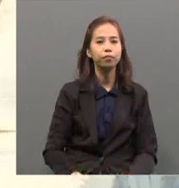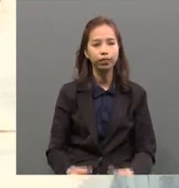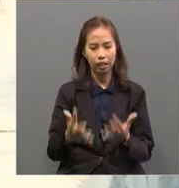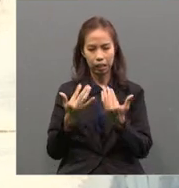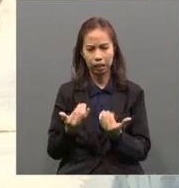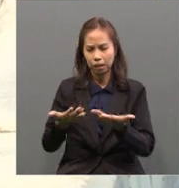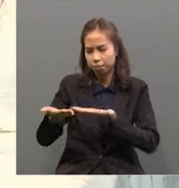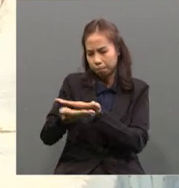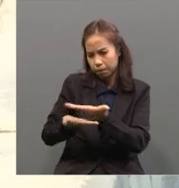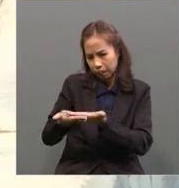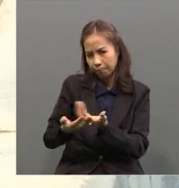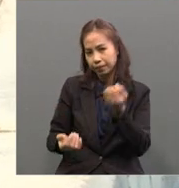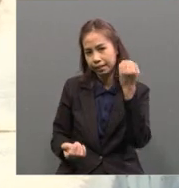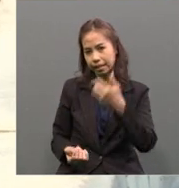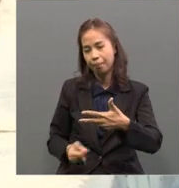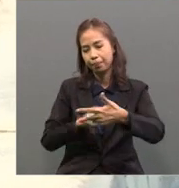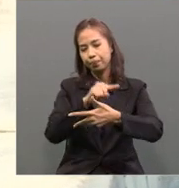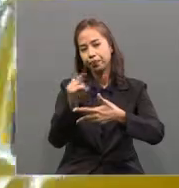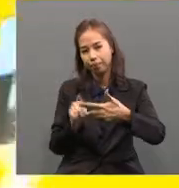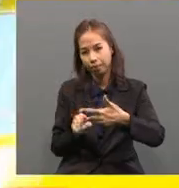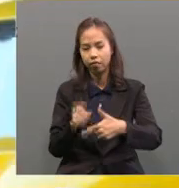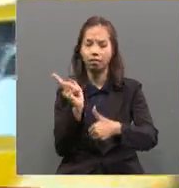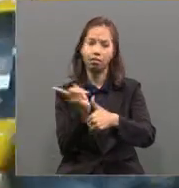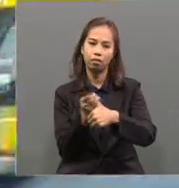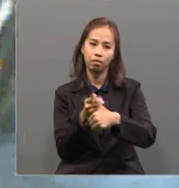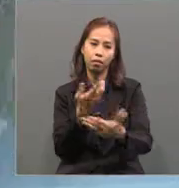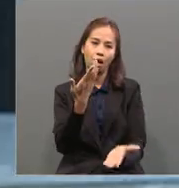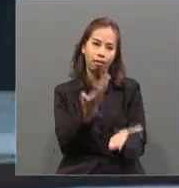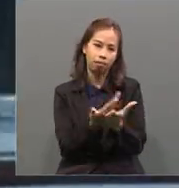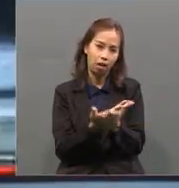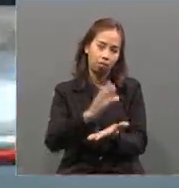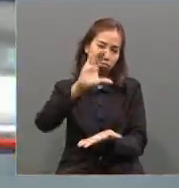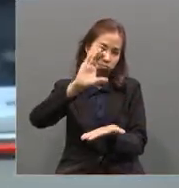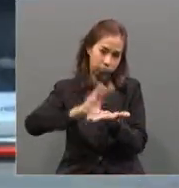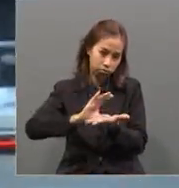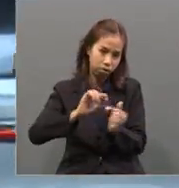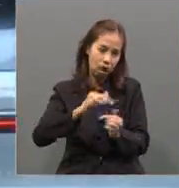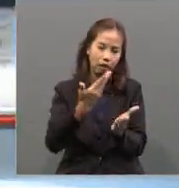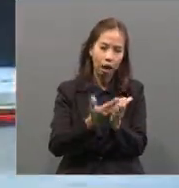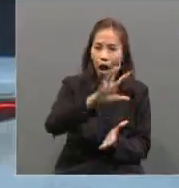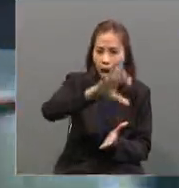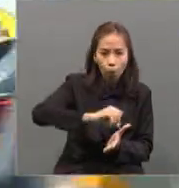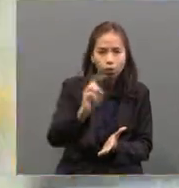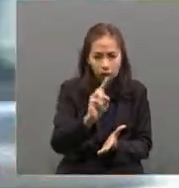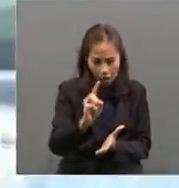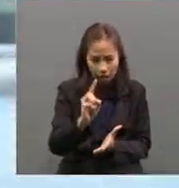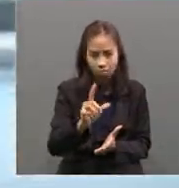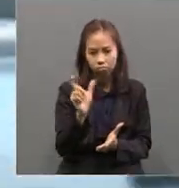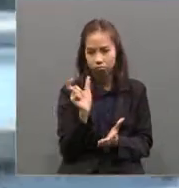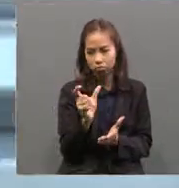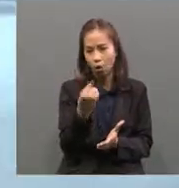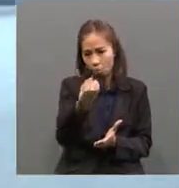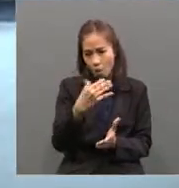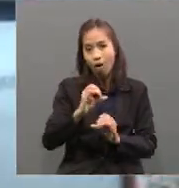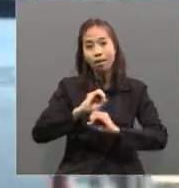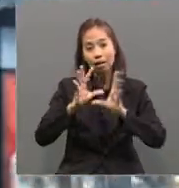การเมืองมีอยู่3ข้อด้วยกันก็คือ1ค่ะมีการระบุวงเงินที่จะต้องใช้ที่มาของเงินที่จะใช้ดำเนินการระบุความคุ้ม